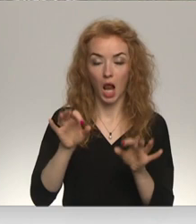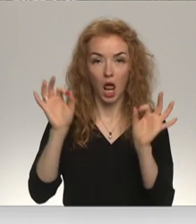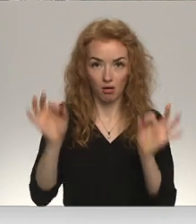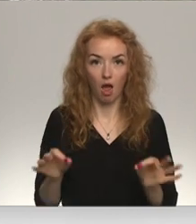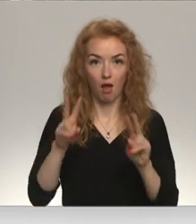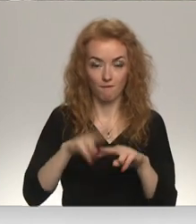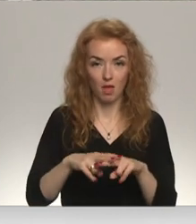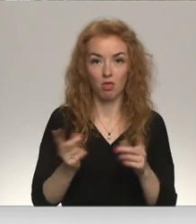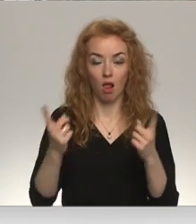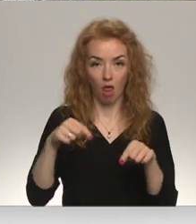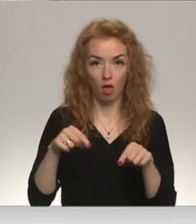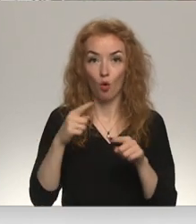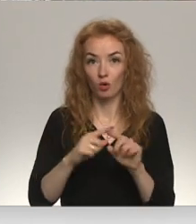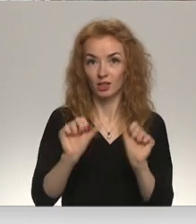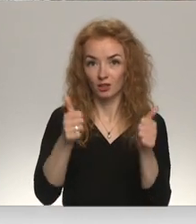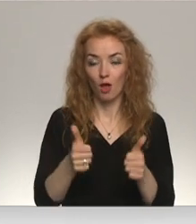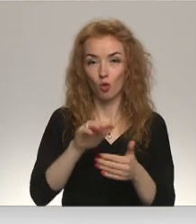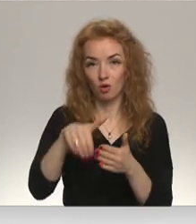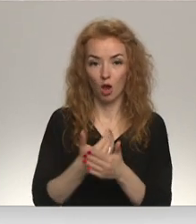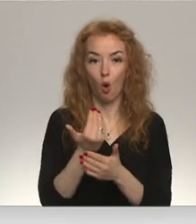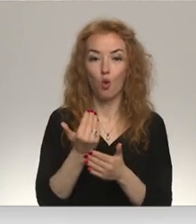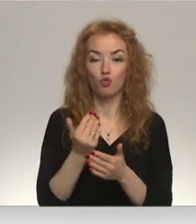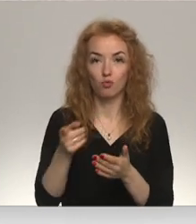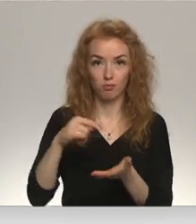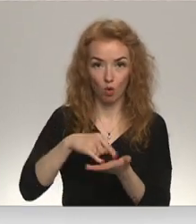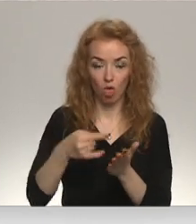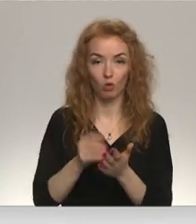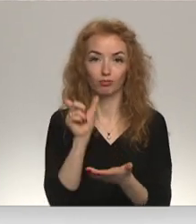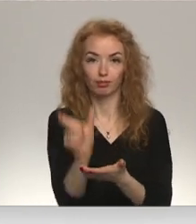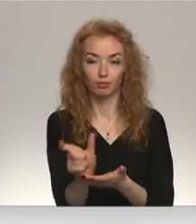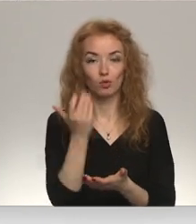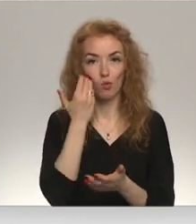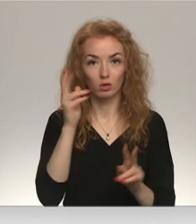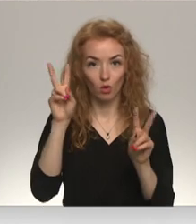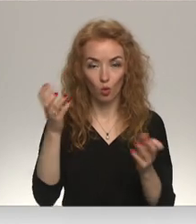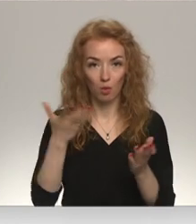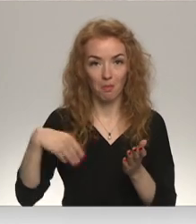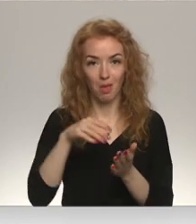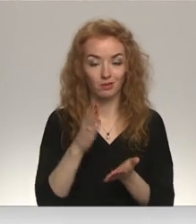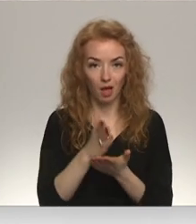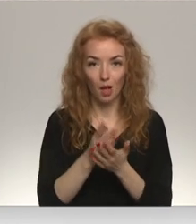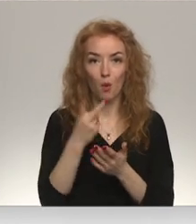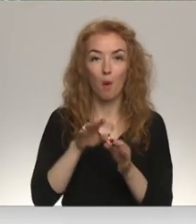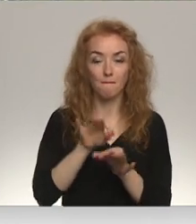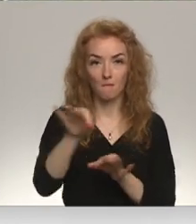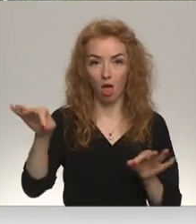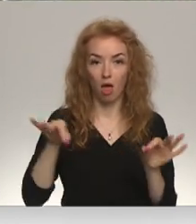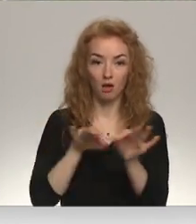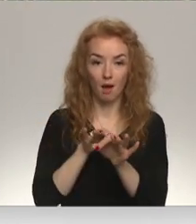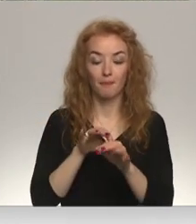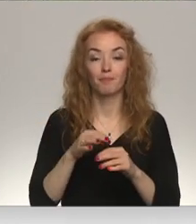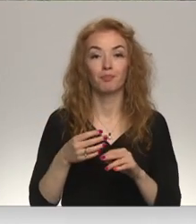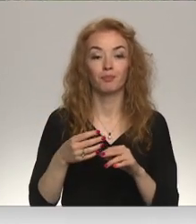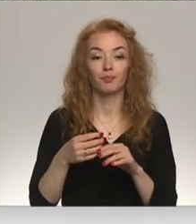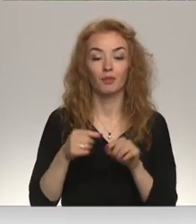laikā. Attiecīgi tiek izveidots jauns darbs, tiek ierakstīts nosaukums, kur mēs atrodamies un ko mēs mēram.